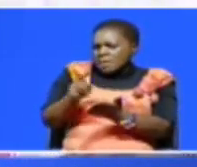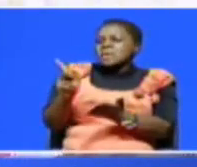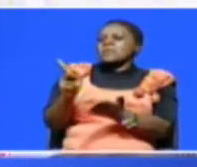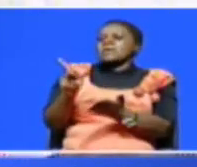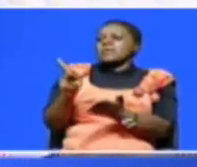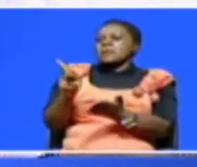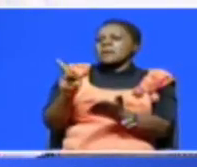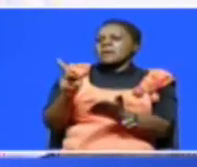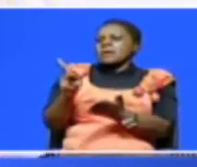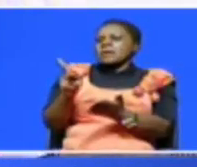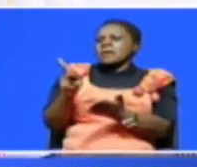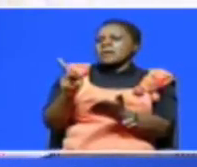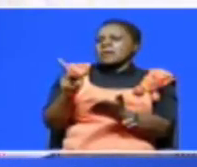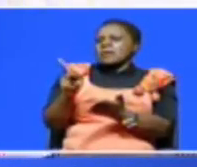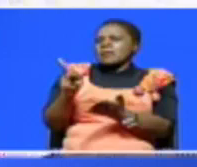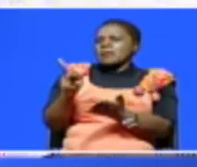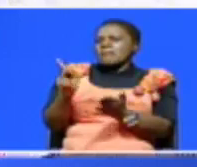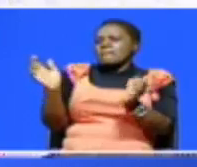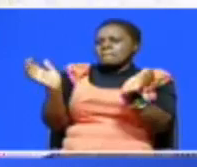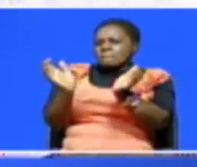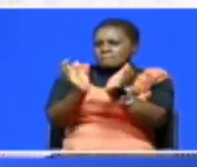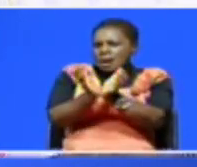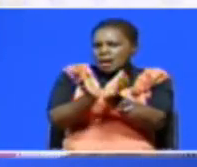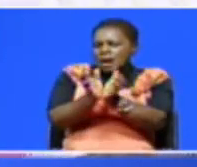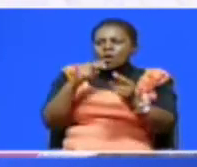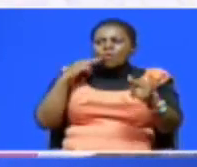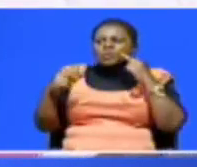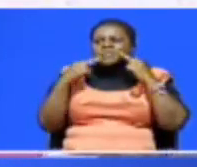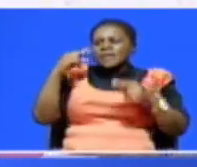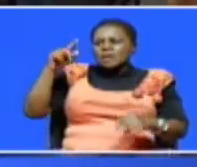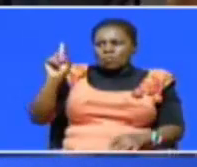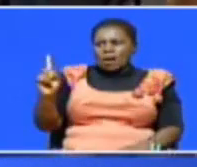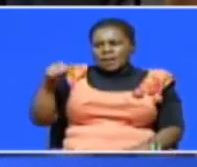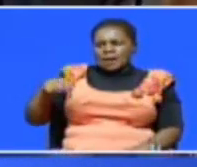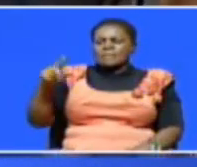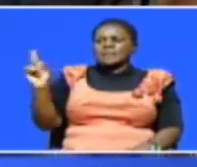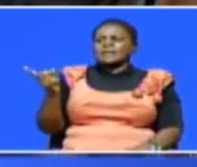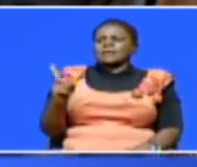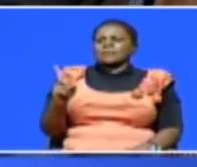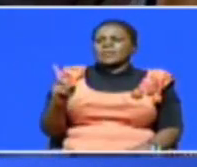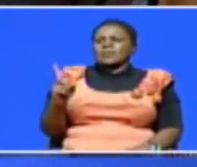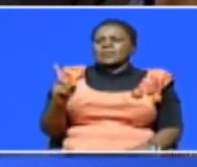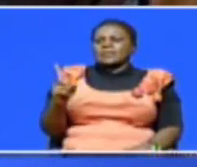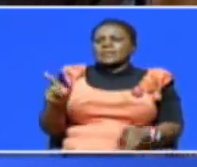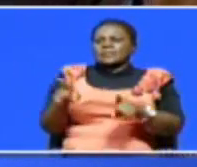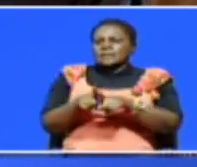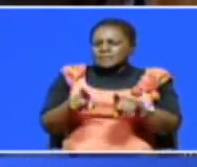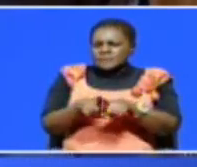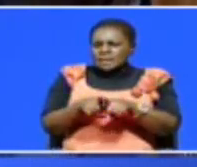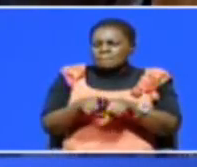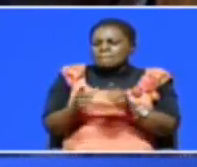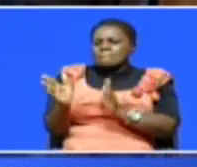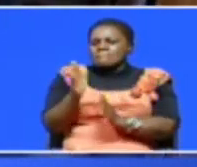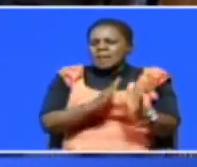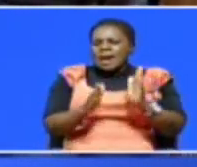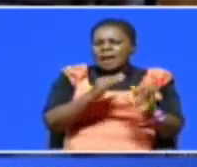hizo ndipo Mungatana alitua mbaroni akiwa katika hoteli moja hapa Nairobi. Ikikisiwa ni hapo walipokuwa katika